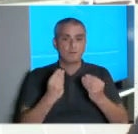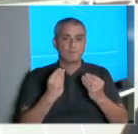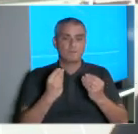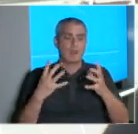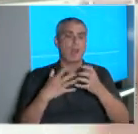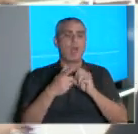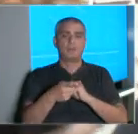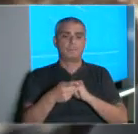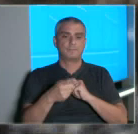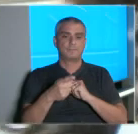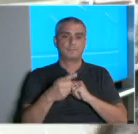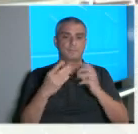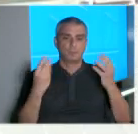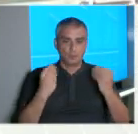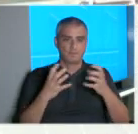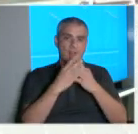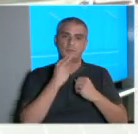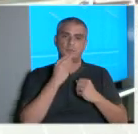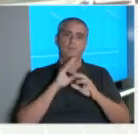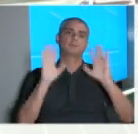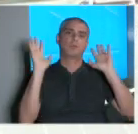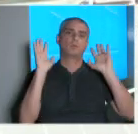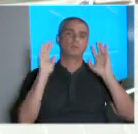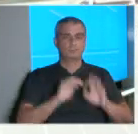לעם. טובה לעם היהודי. זהו.